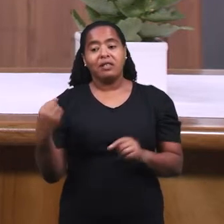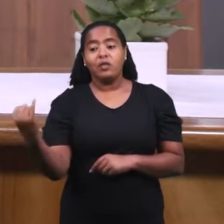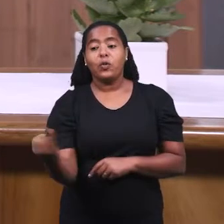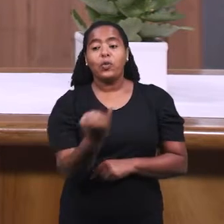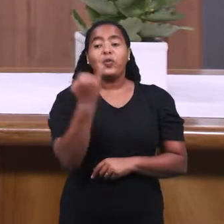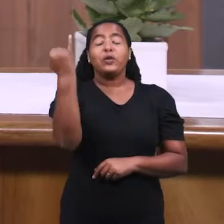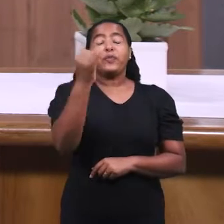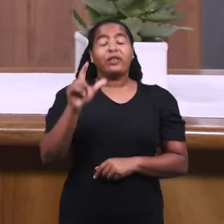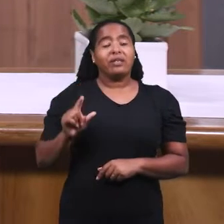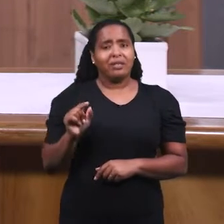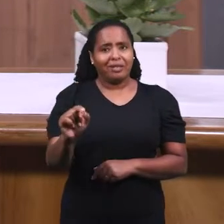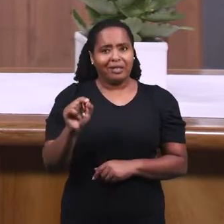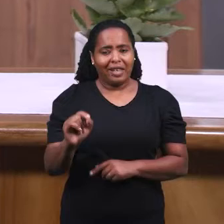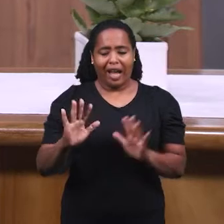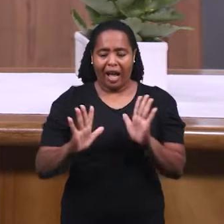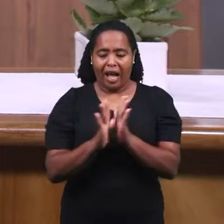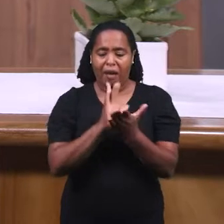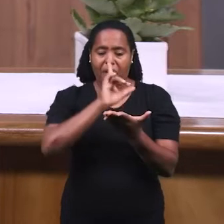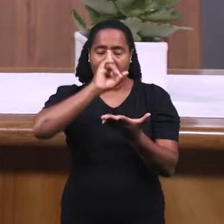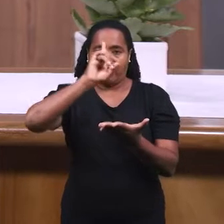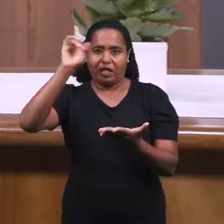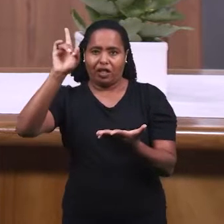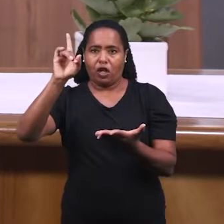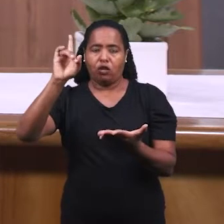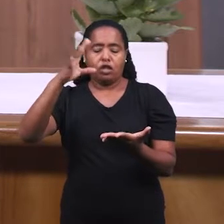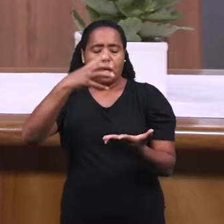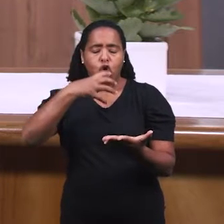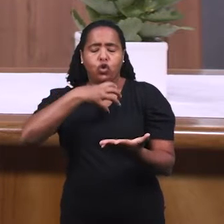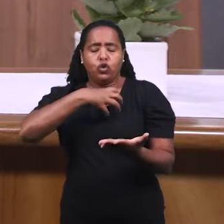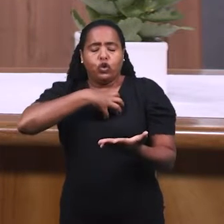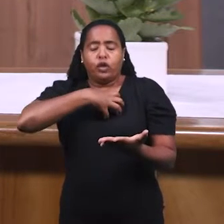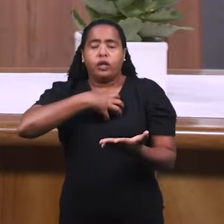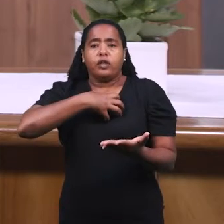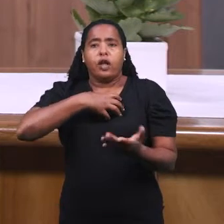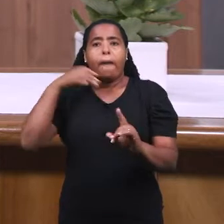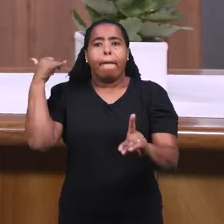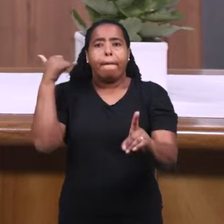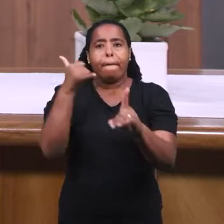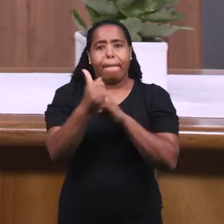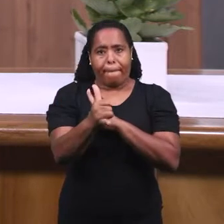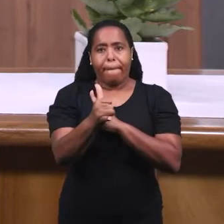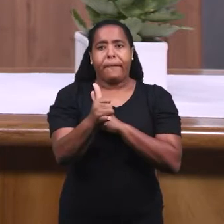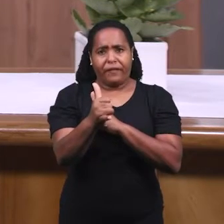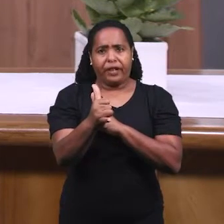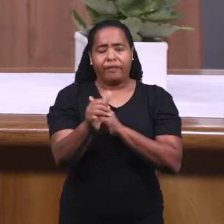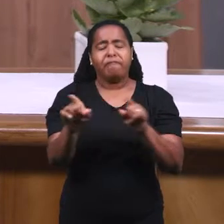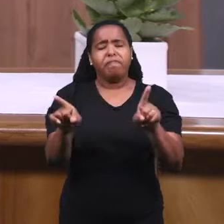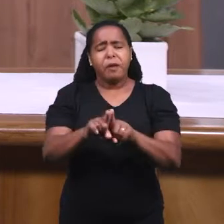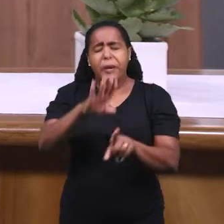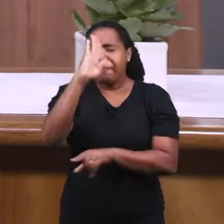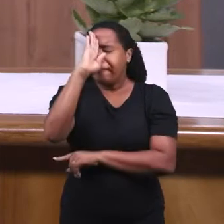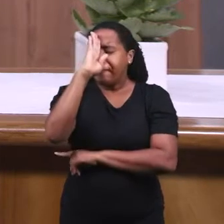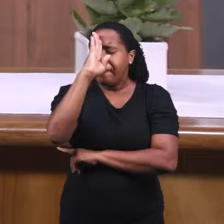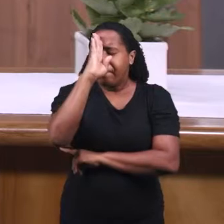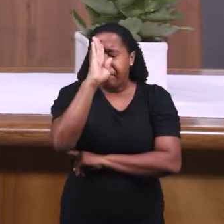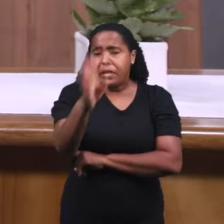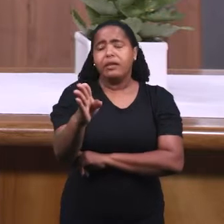Но самое важное, что в Слове Божьем есть пророческий смысл. В Слове